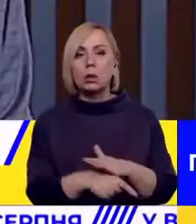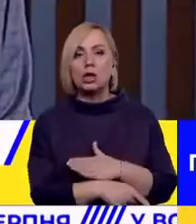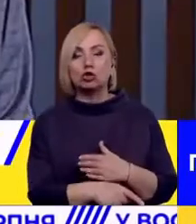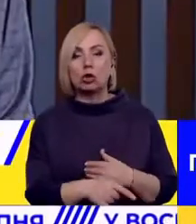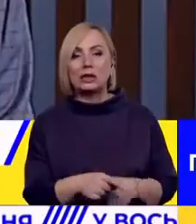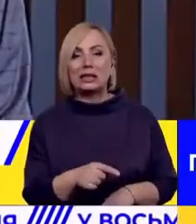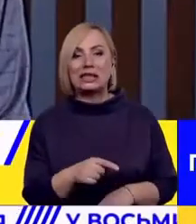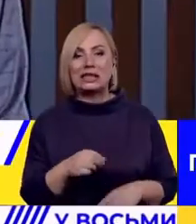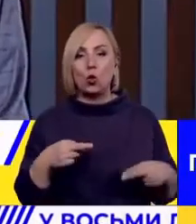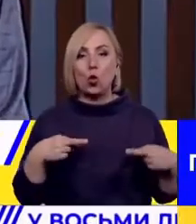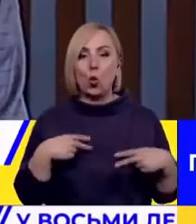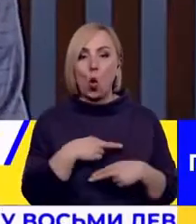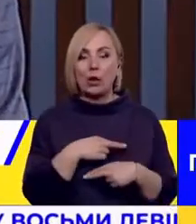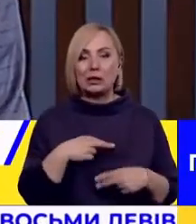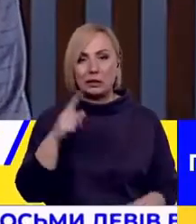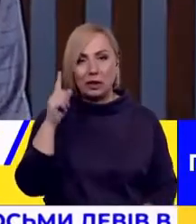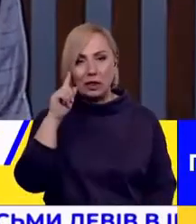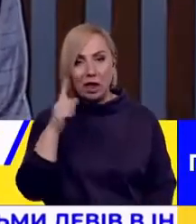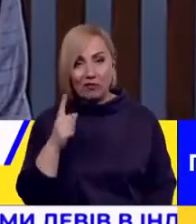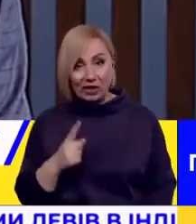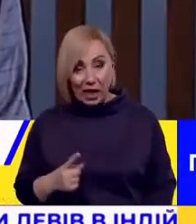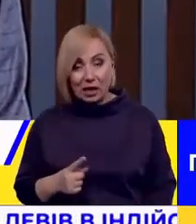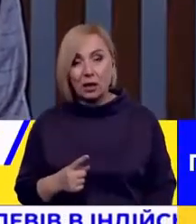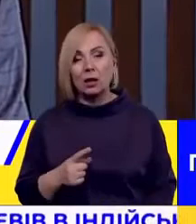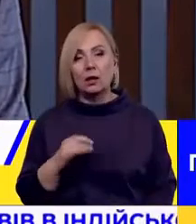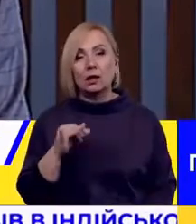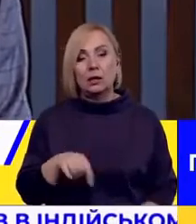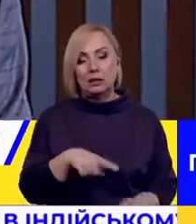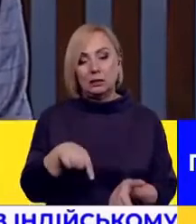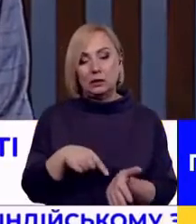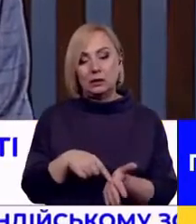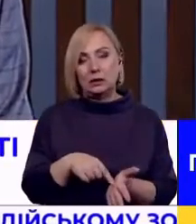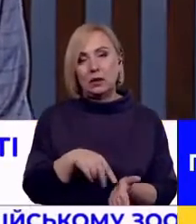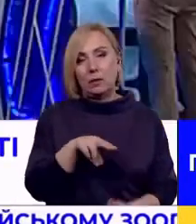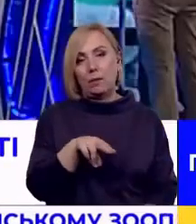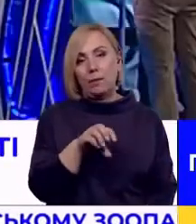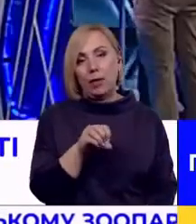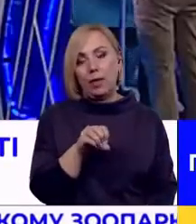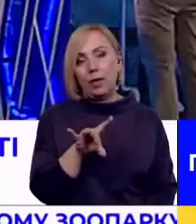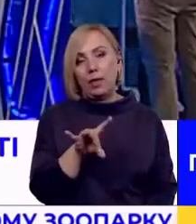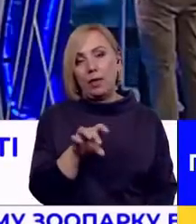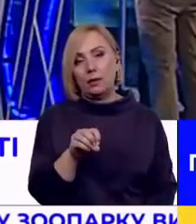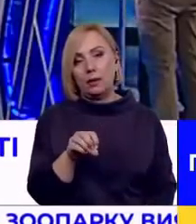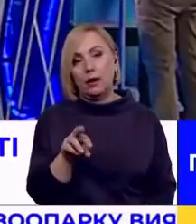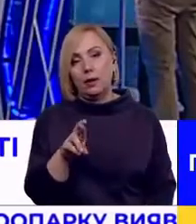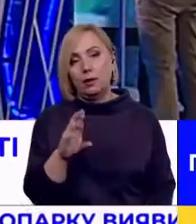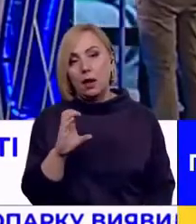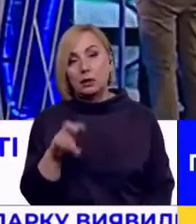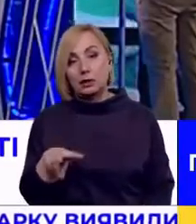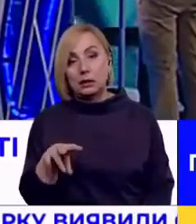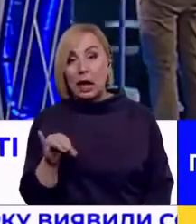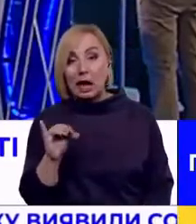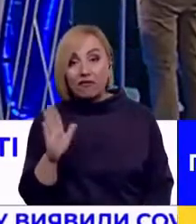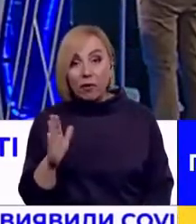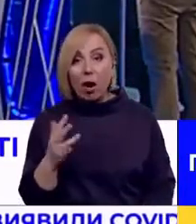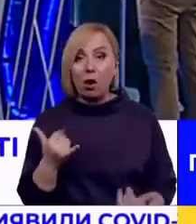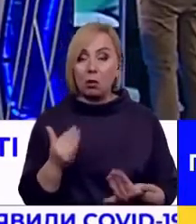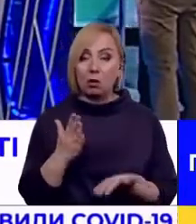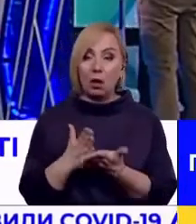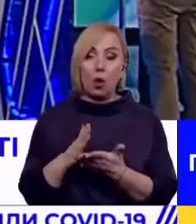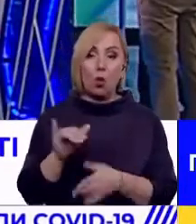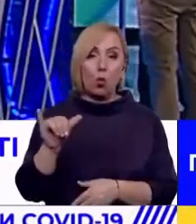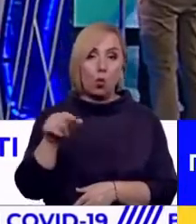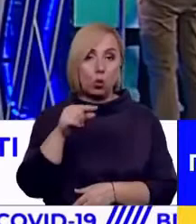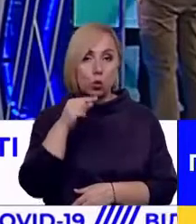і угорськими євреями, і євреями з міста Переяслів, що зараз знаходиться на території Російської Федерації. І мені здається, що